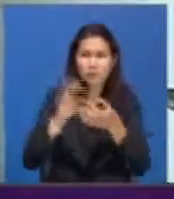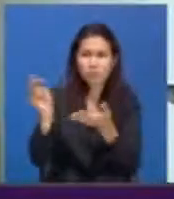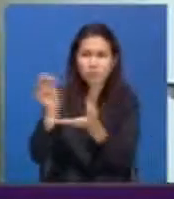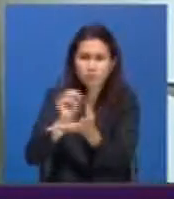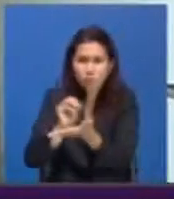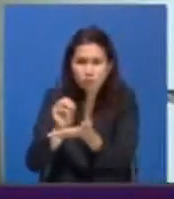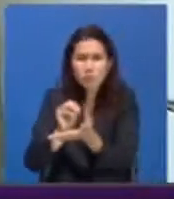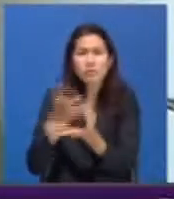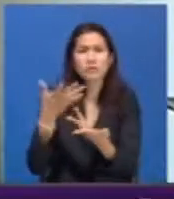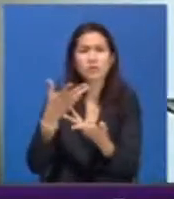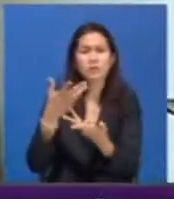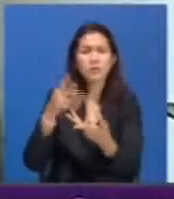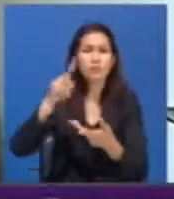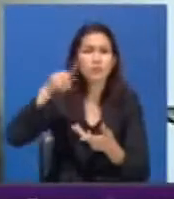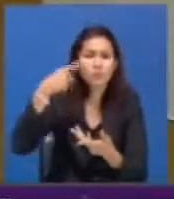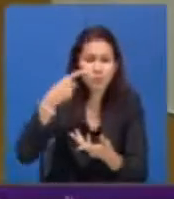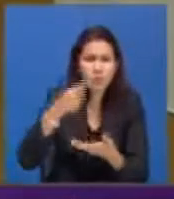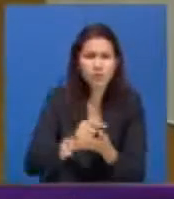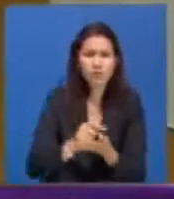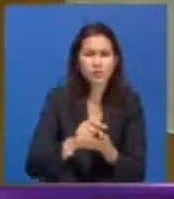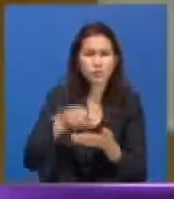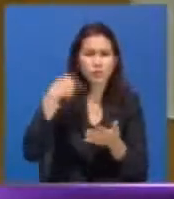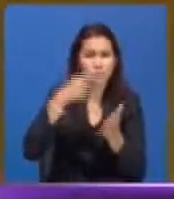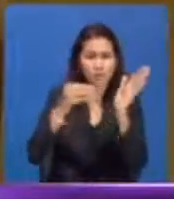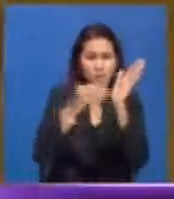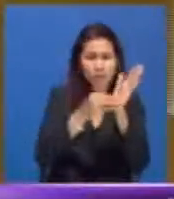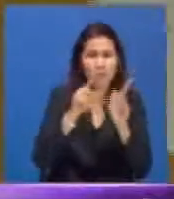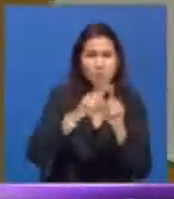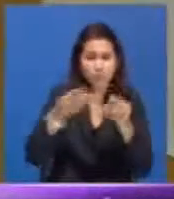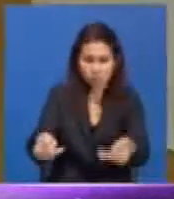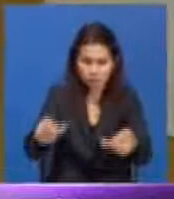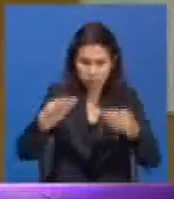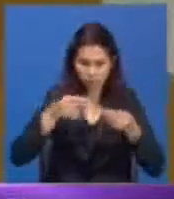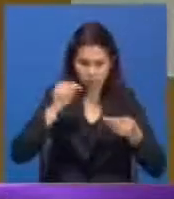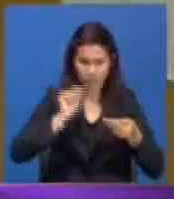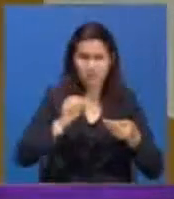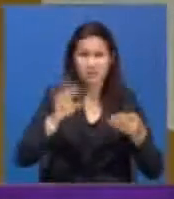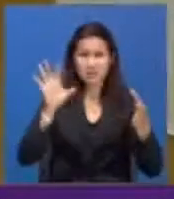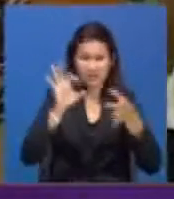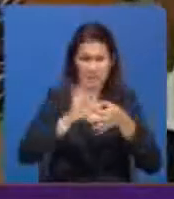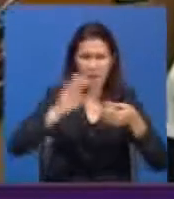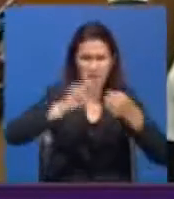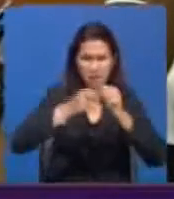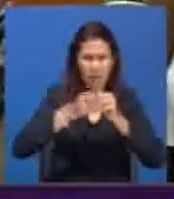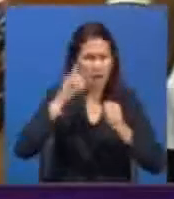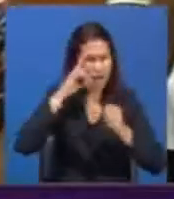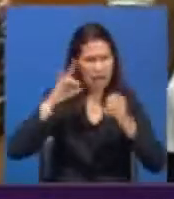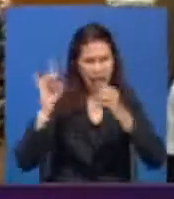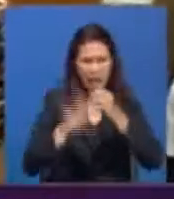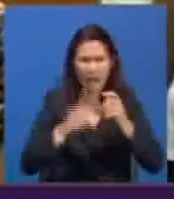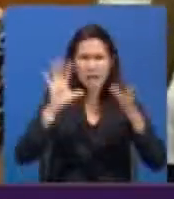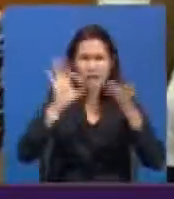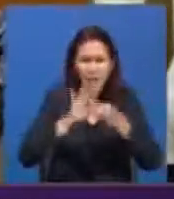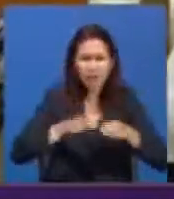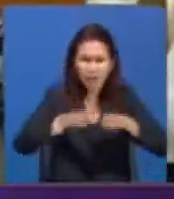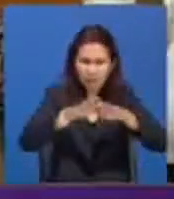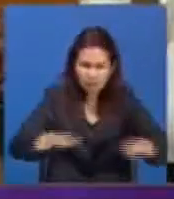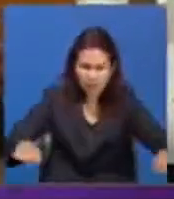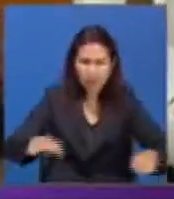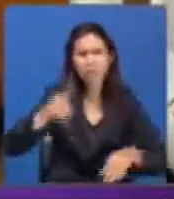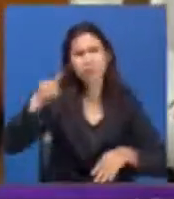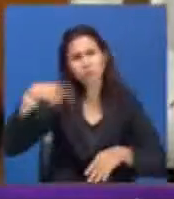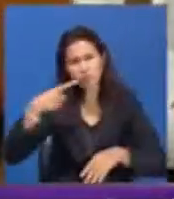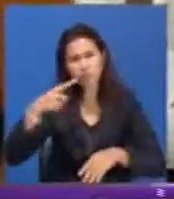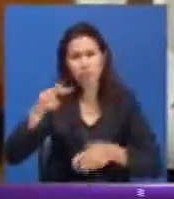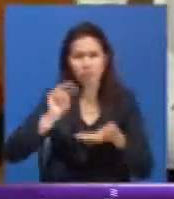ตรี4ภาคและเครือข่ายสตรีภาคกลางยื่นข้อเสนอประเด็นการแก้ไขปัญหาความรุนแรงที่มีต่อเด็กสตรีผ่านศูนย์บริการประ